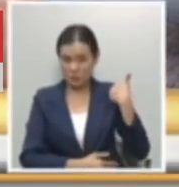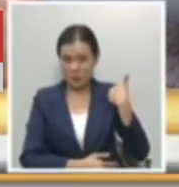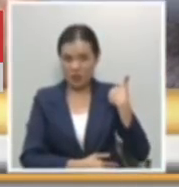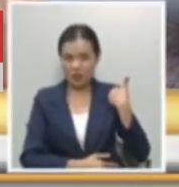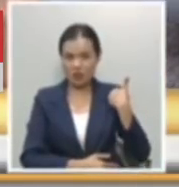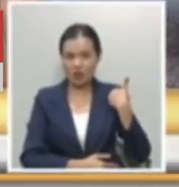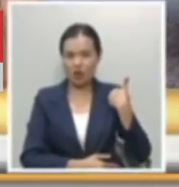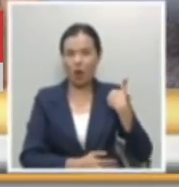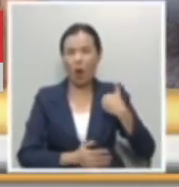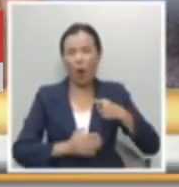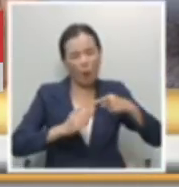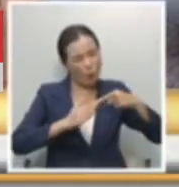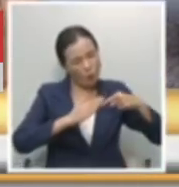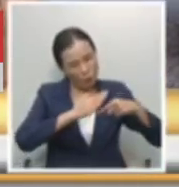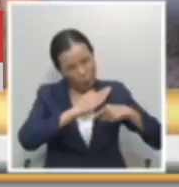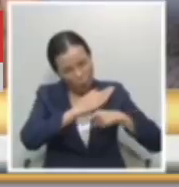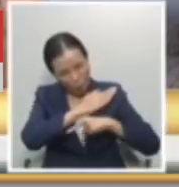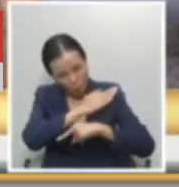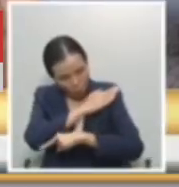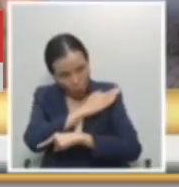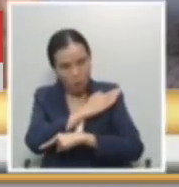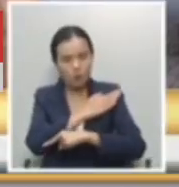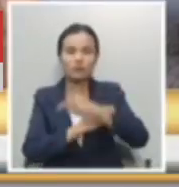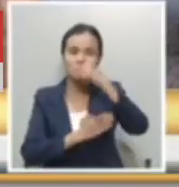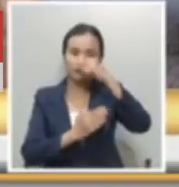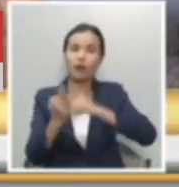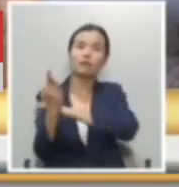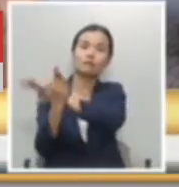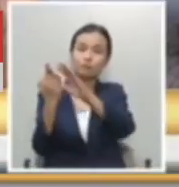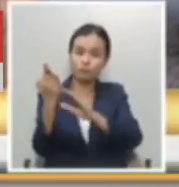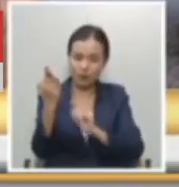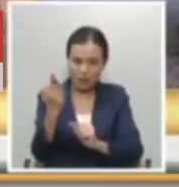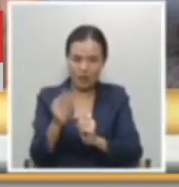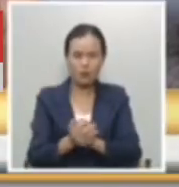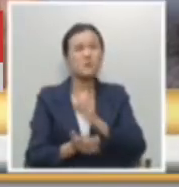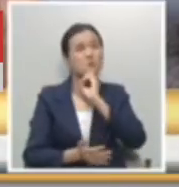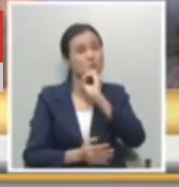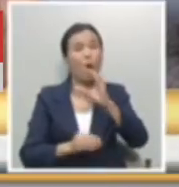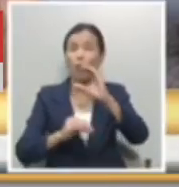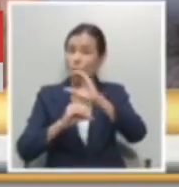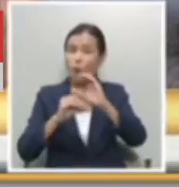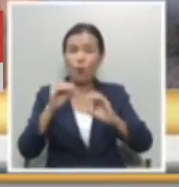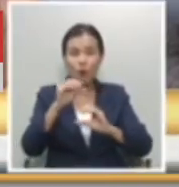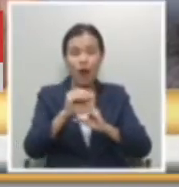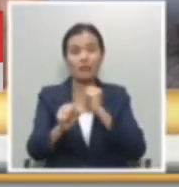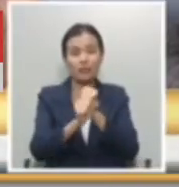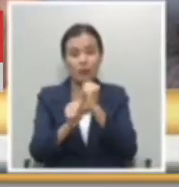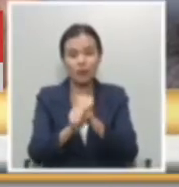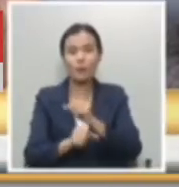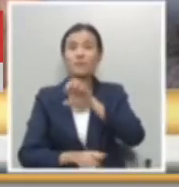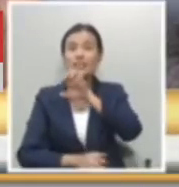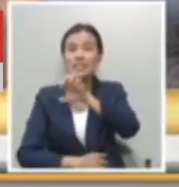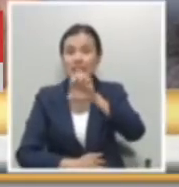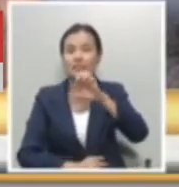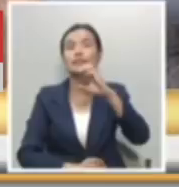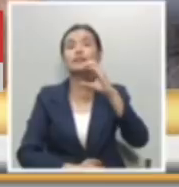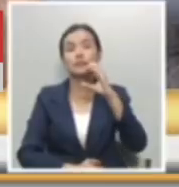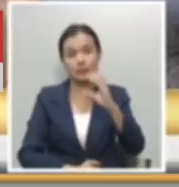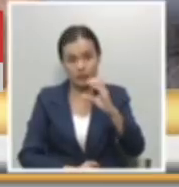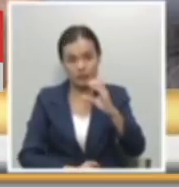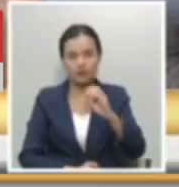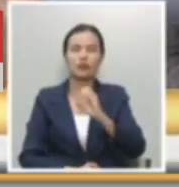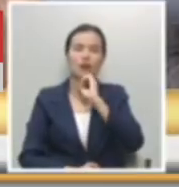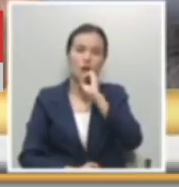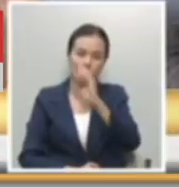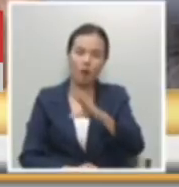รโกงเกิดขึ้นในประเทศไทยโดยอ้างโครงการที่จะสร้าง EEC อ้างว่า